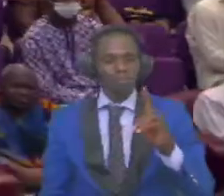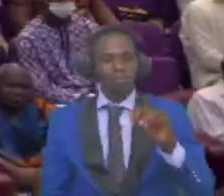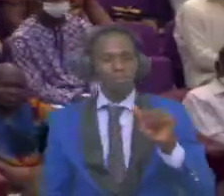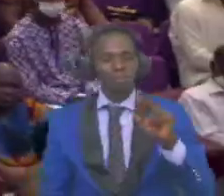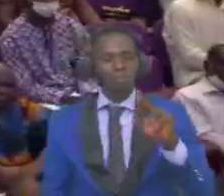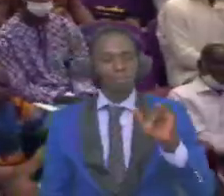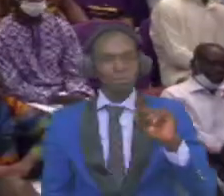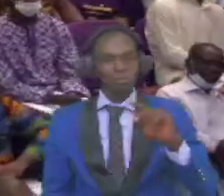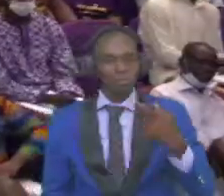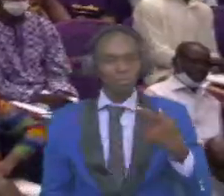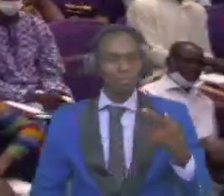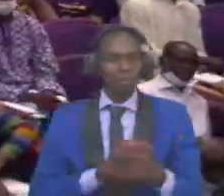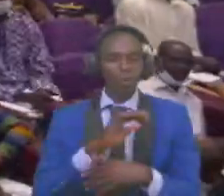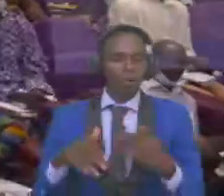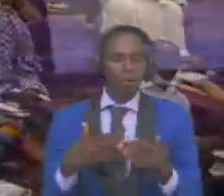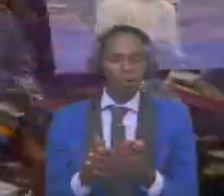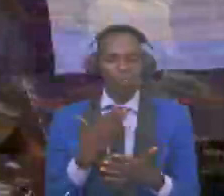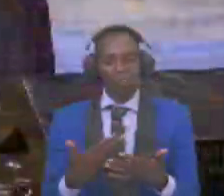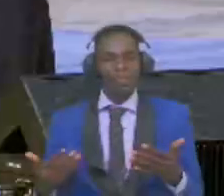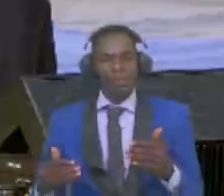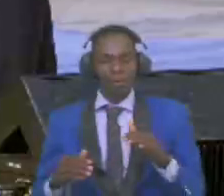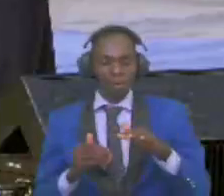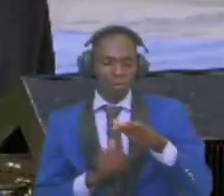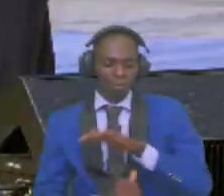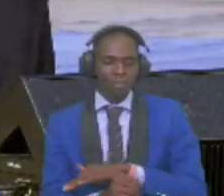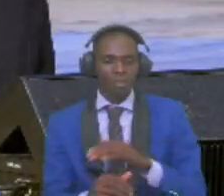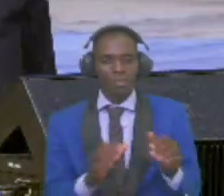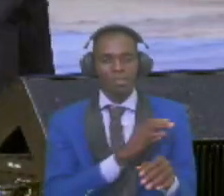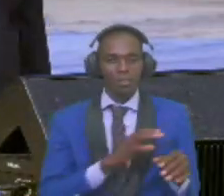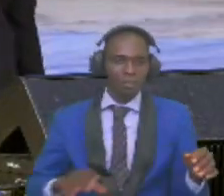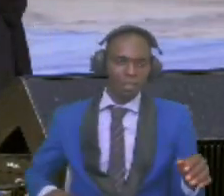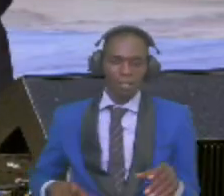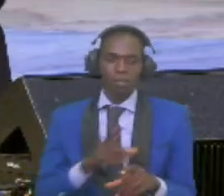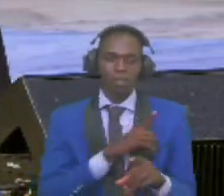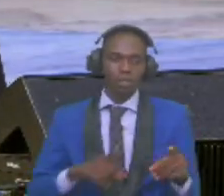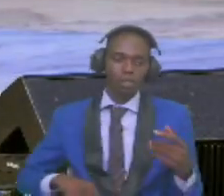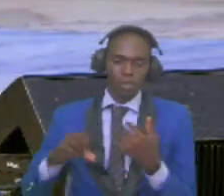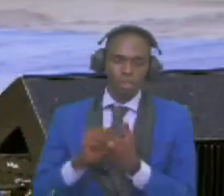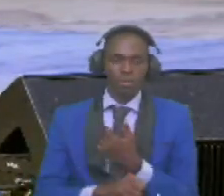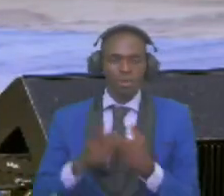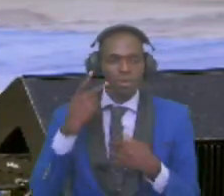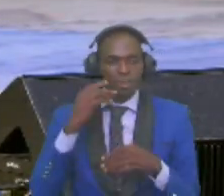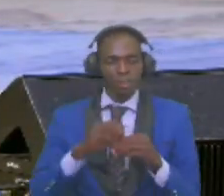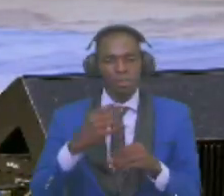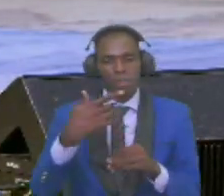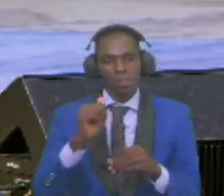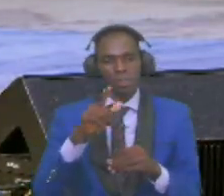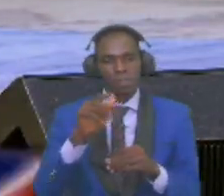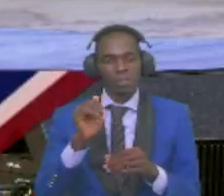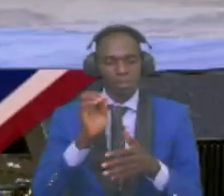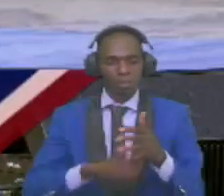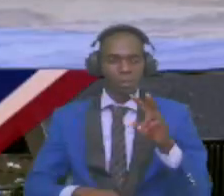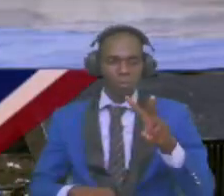poser tout sous la seigneurie de crise nous allons au